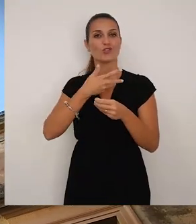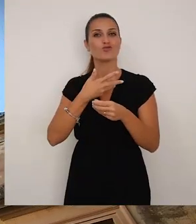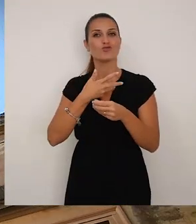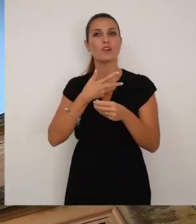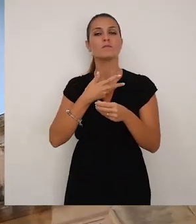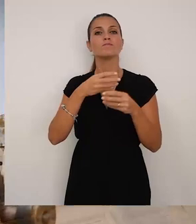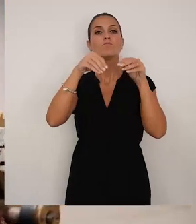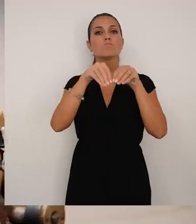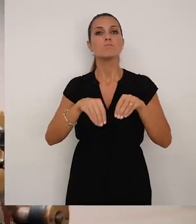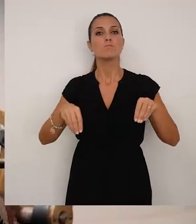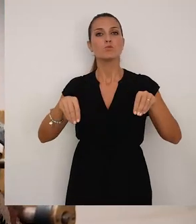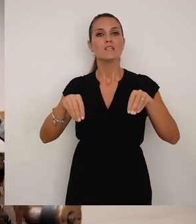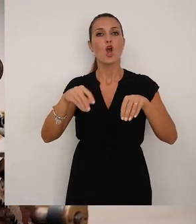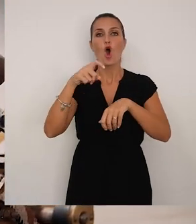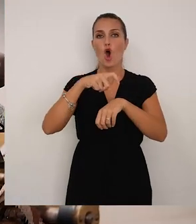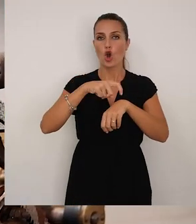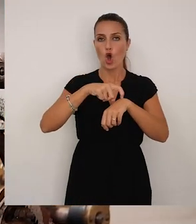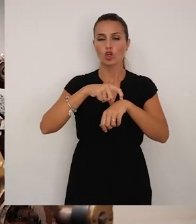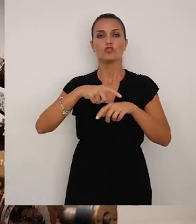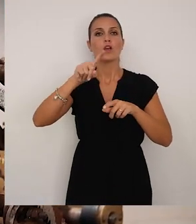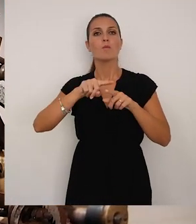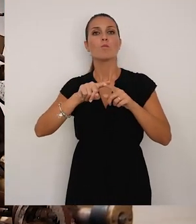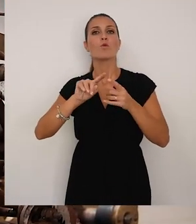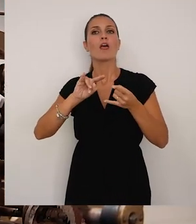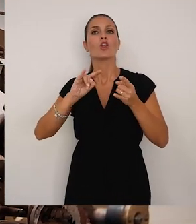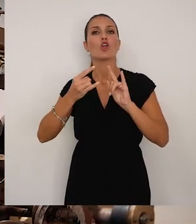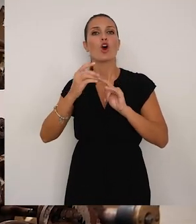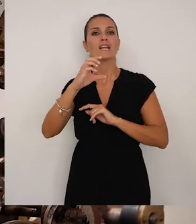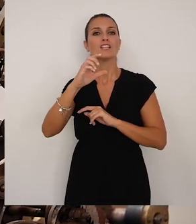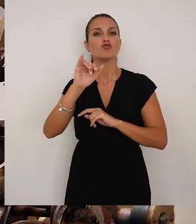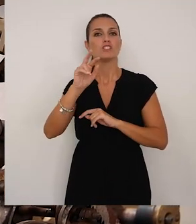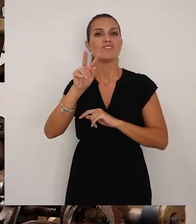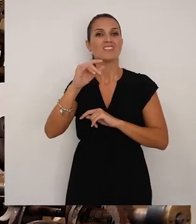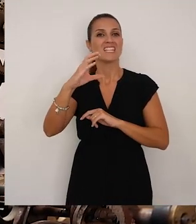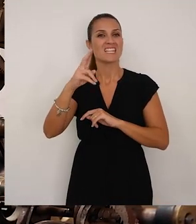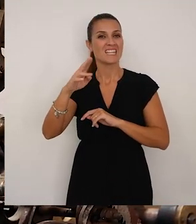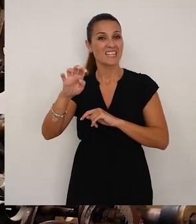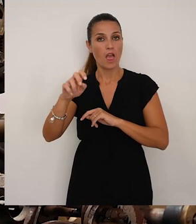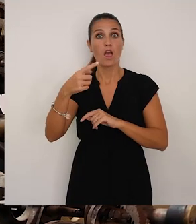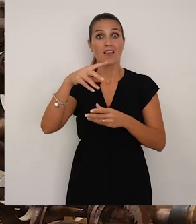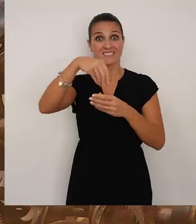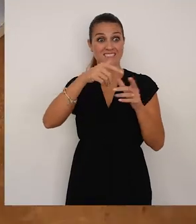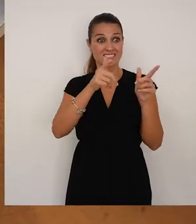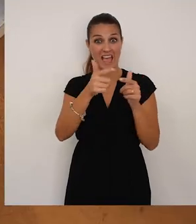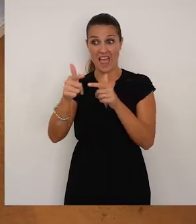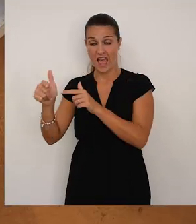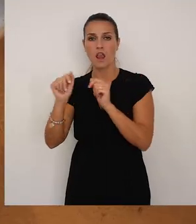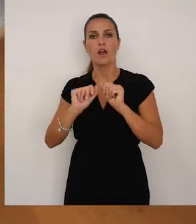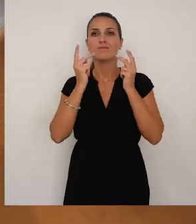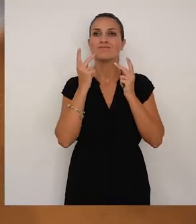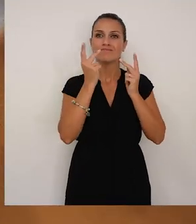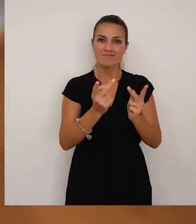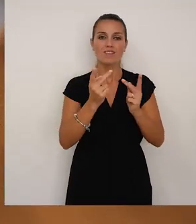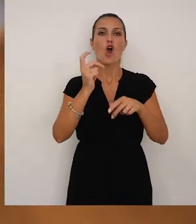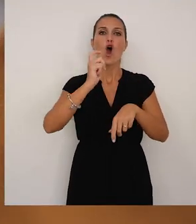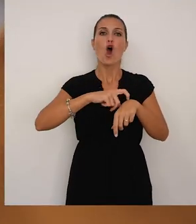All'interno del nobile edificio è allestito il Museo degli Orologi e delle Torri Civiche. Nelle sale, infatti, è possibile ammirare